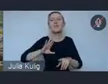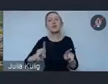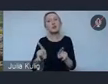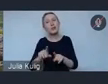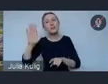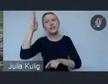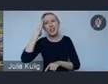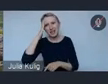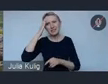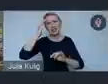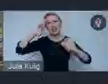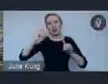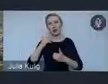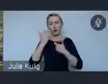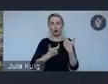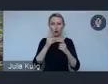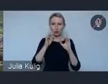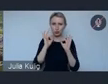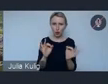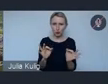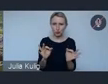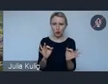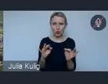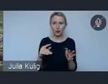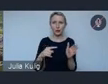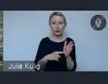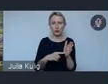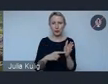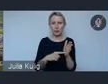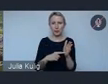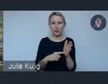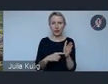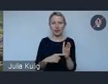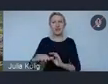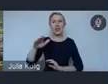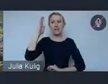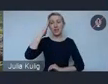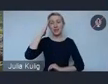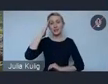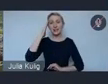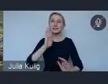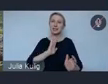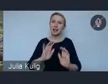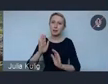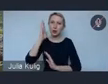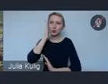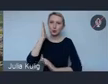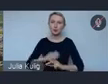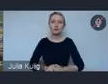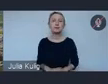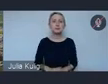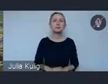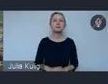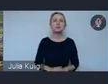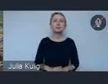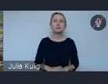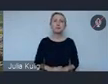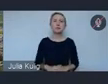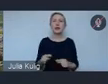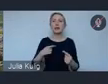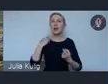temat tego jak to robić dobrze i o t o t wiedzę zadbać i to co myślę